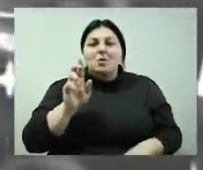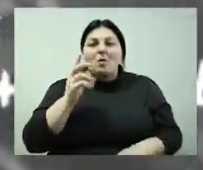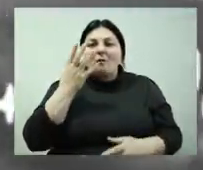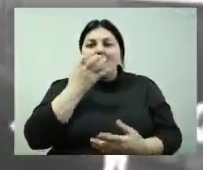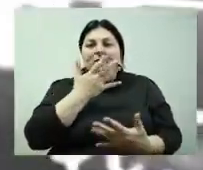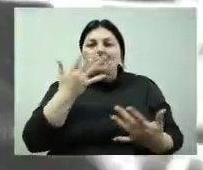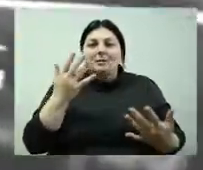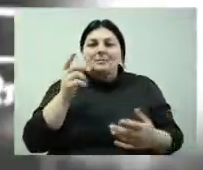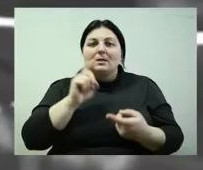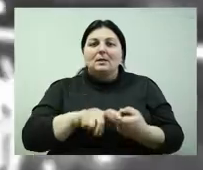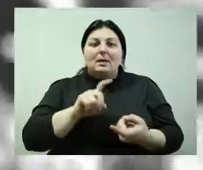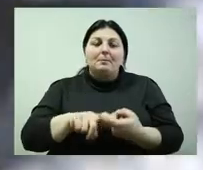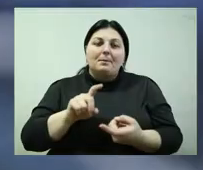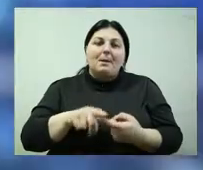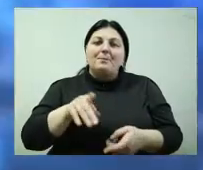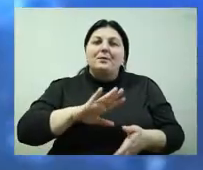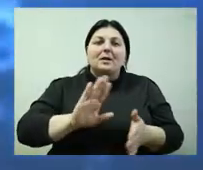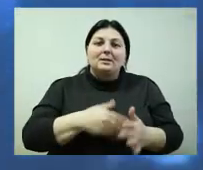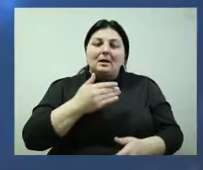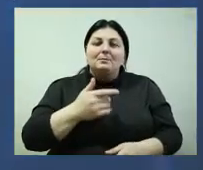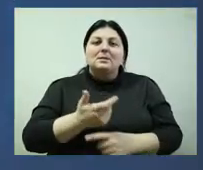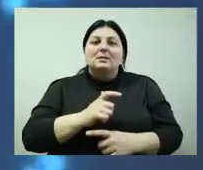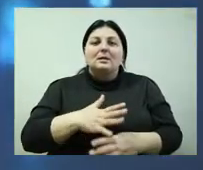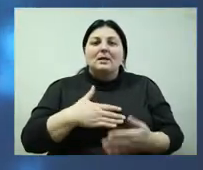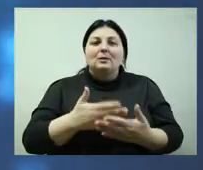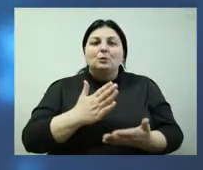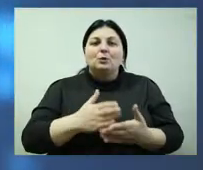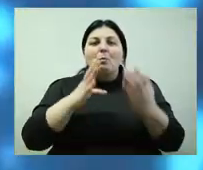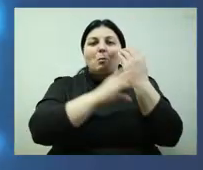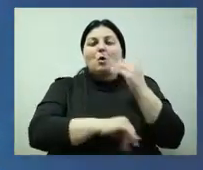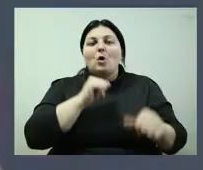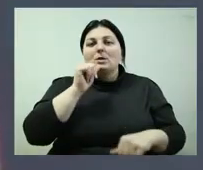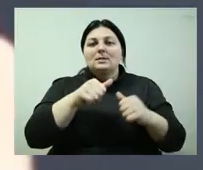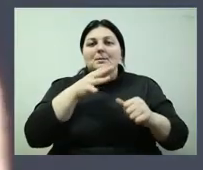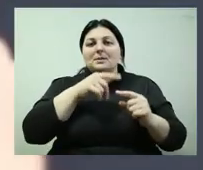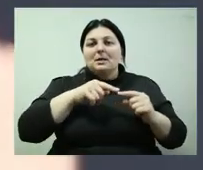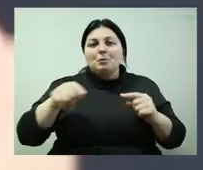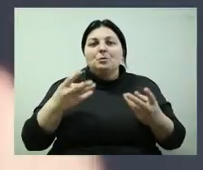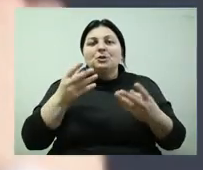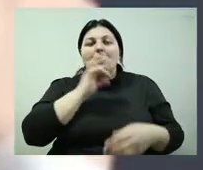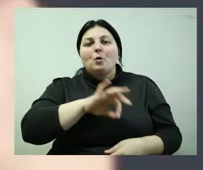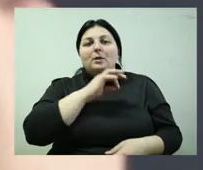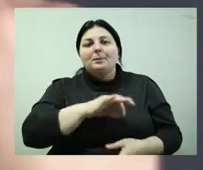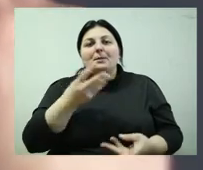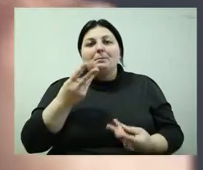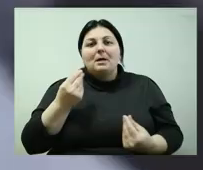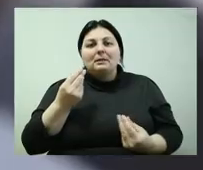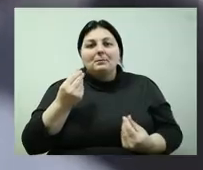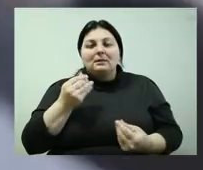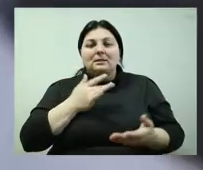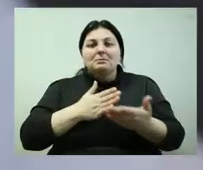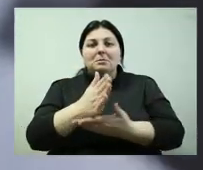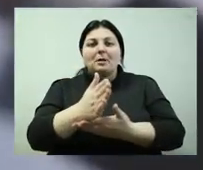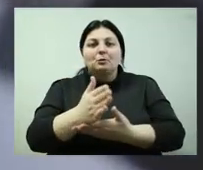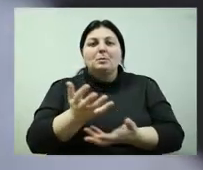რომელიღაცა დაავადებას, ამ დაავადების შესაბამის მათემატიკური მოდელი იქმნება. რა თქმა უნდა,